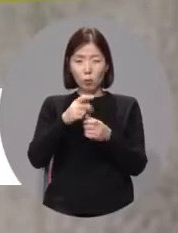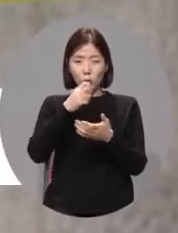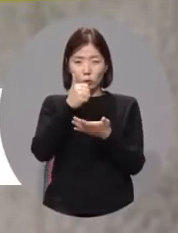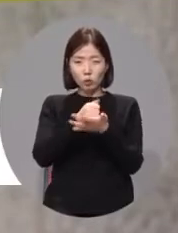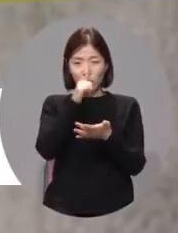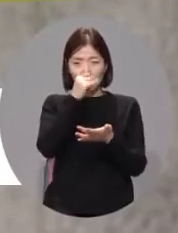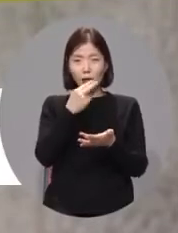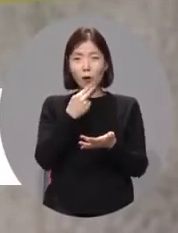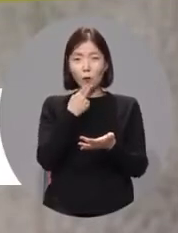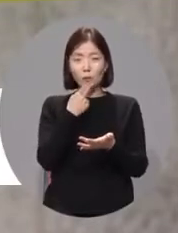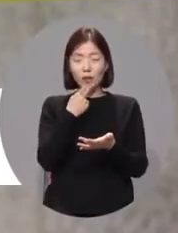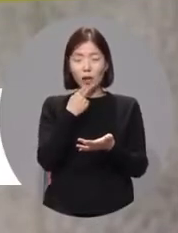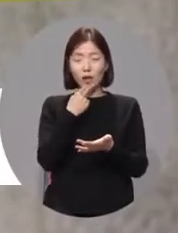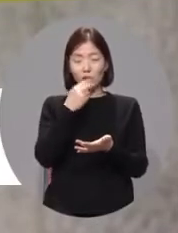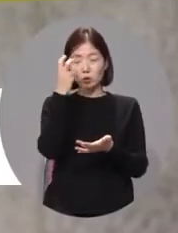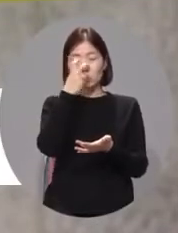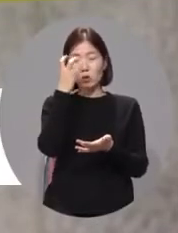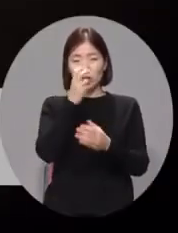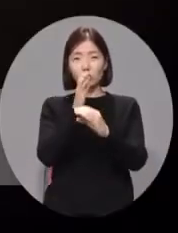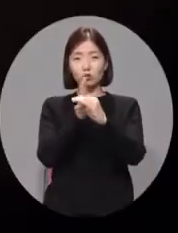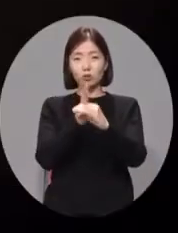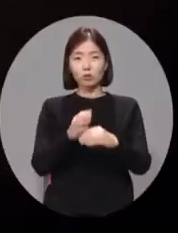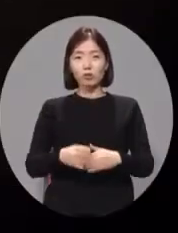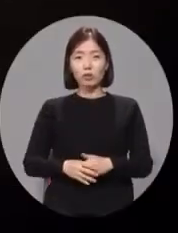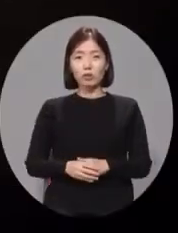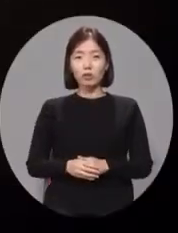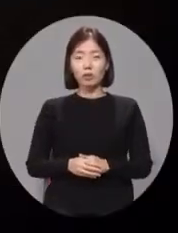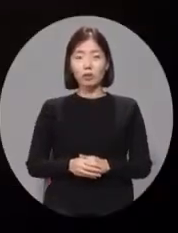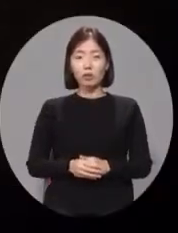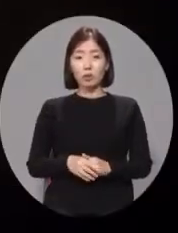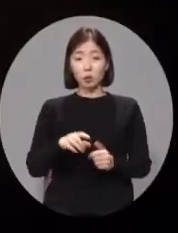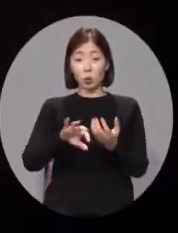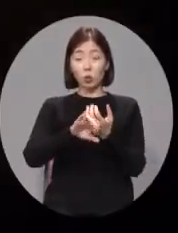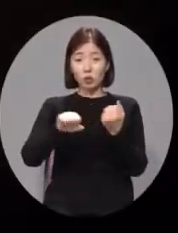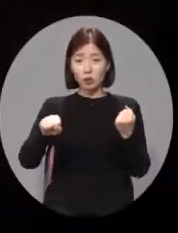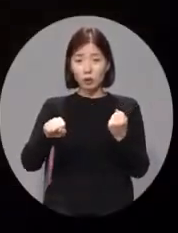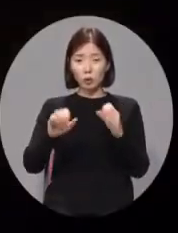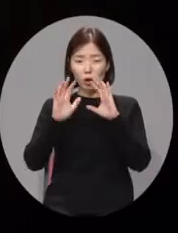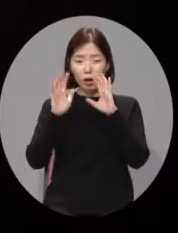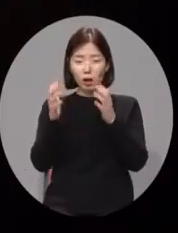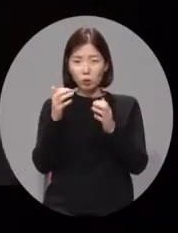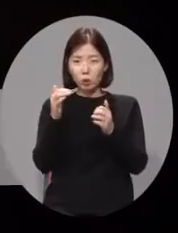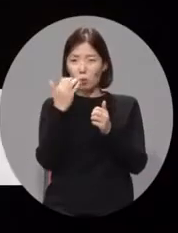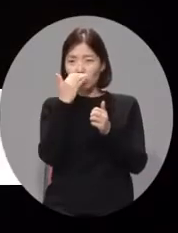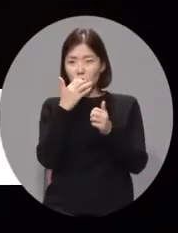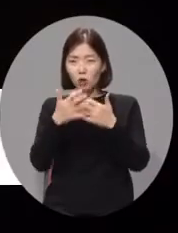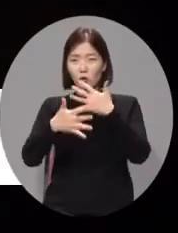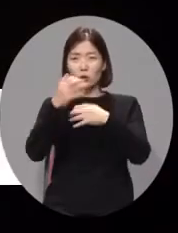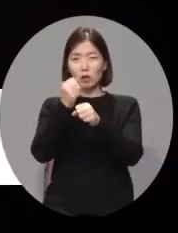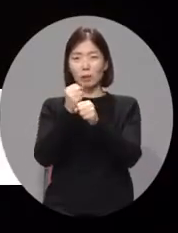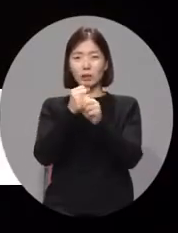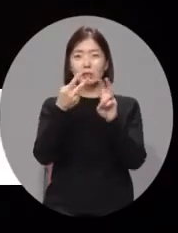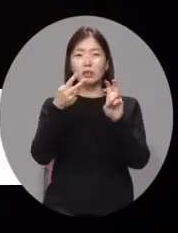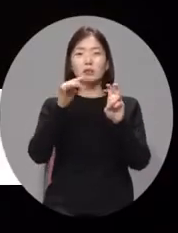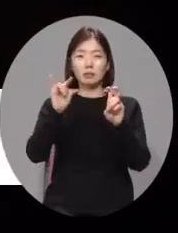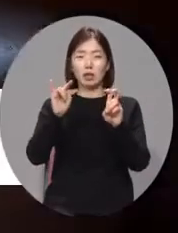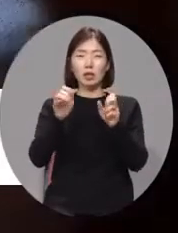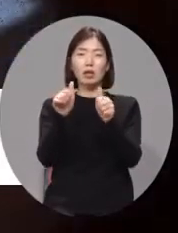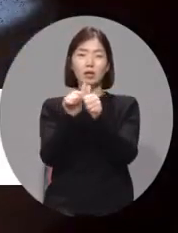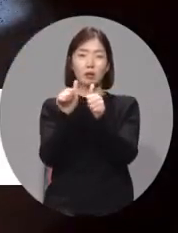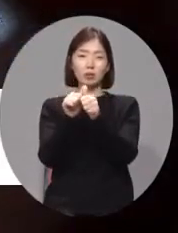있는지 디지털 포렌식 통해서 좀 확인할 예정입니다. 이와 별건으로 아동 성착취물을 제작한 20대